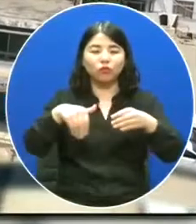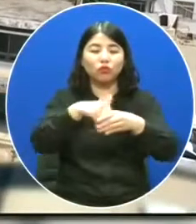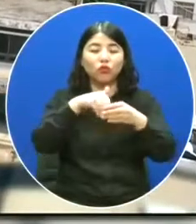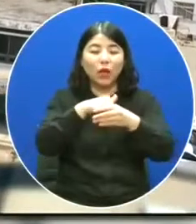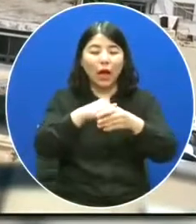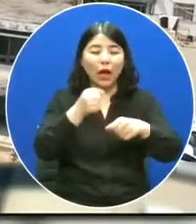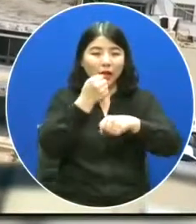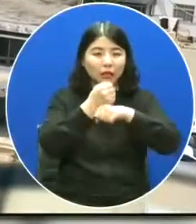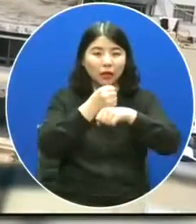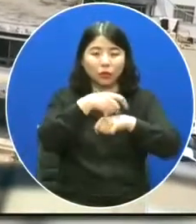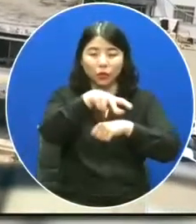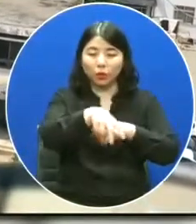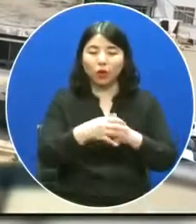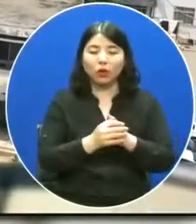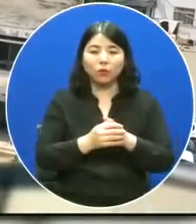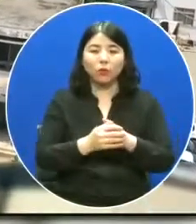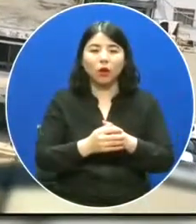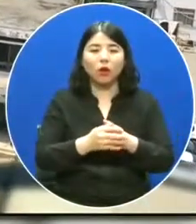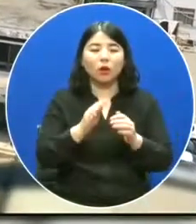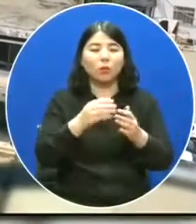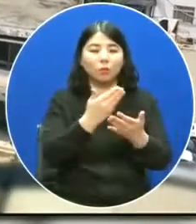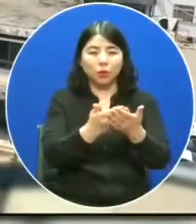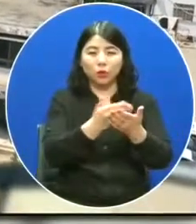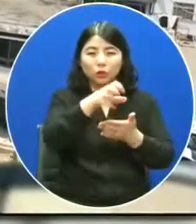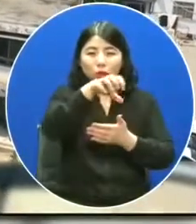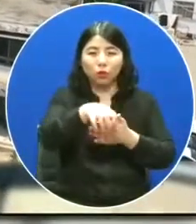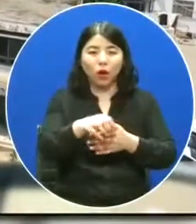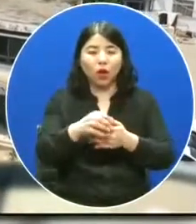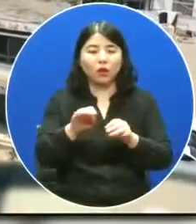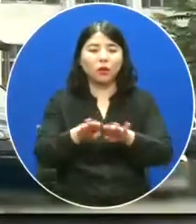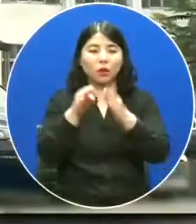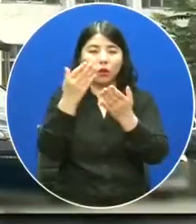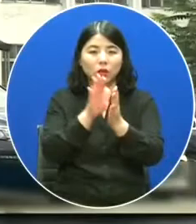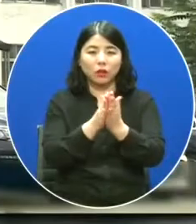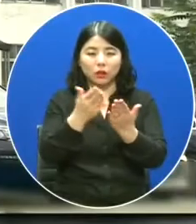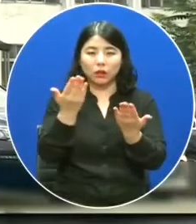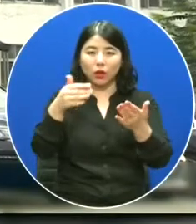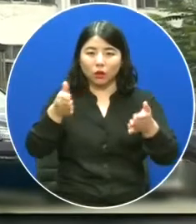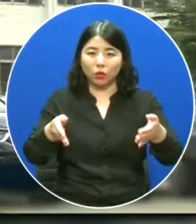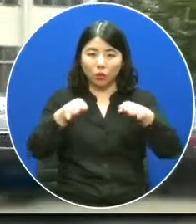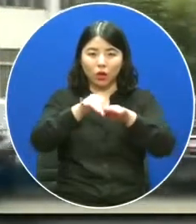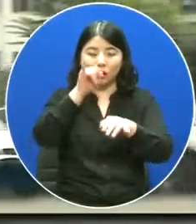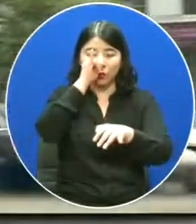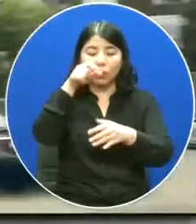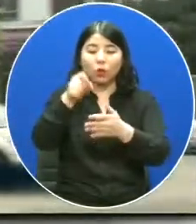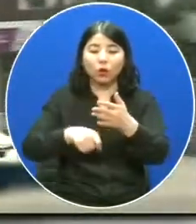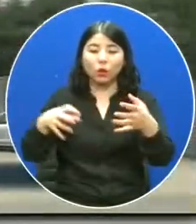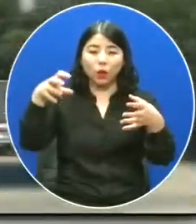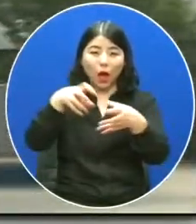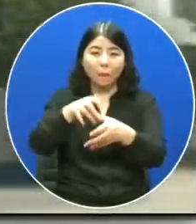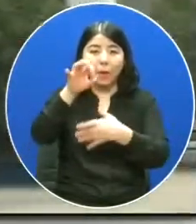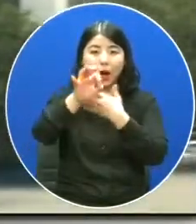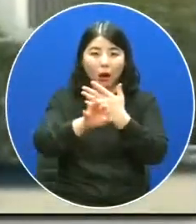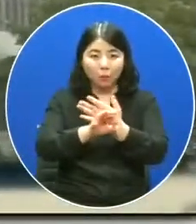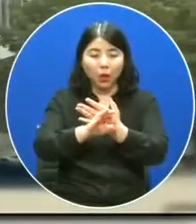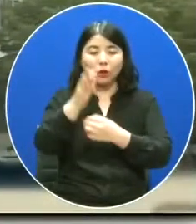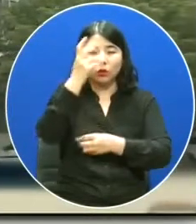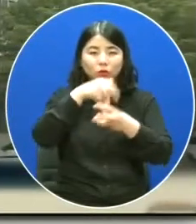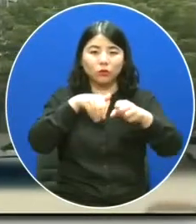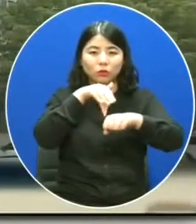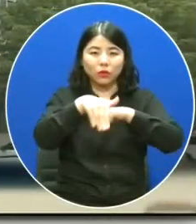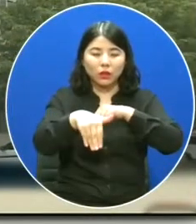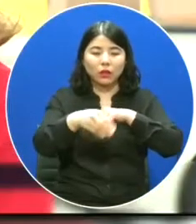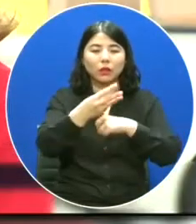시에는 국립현대미술관과 열린도서관이 운영되고 있어 여기에 기록관만 들어서면 청주형